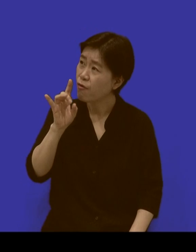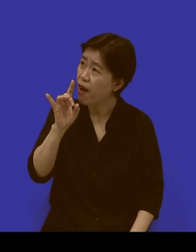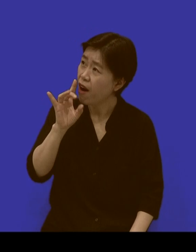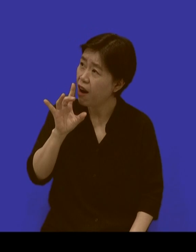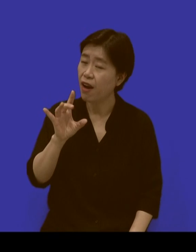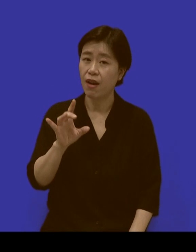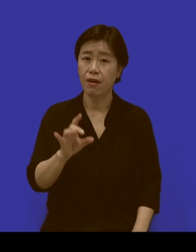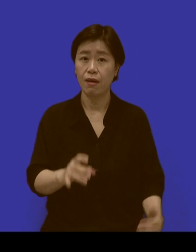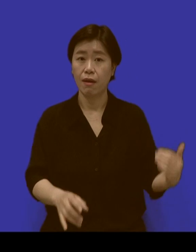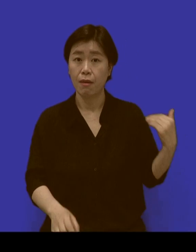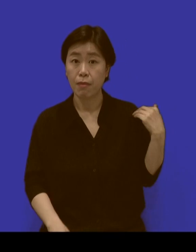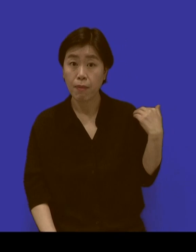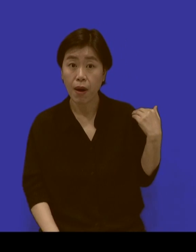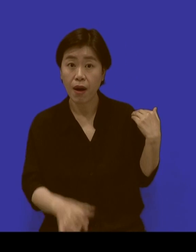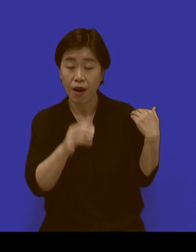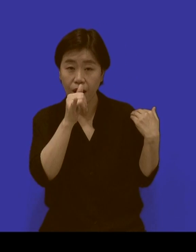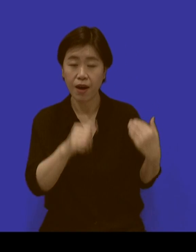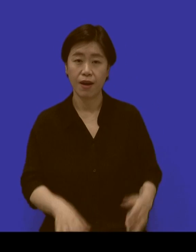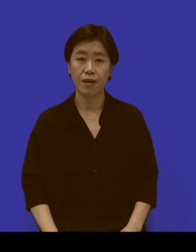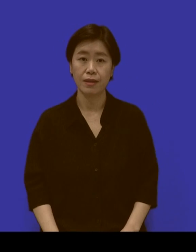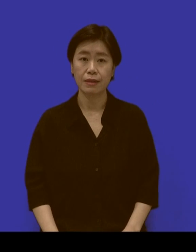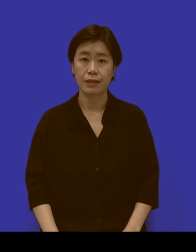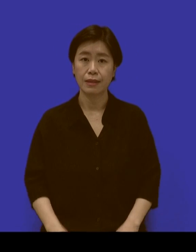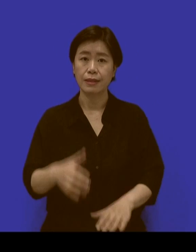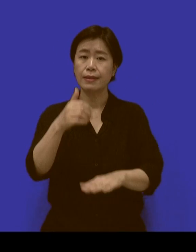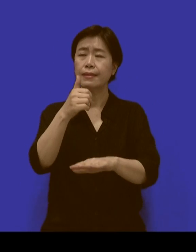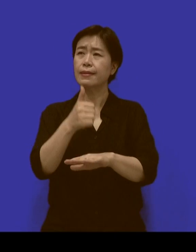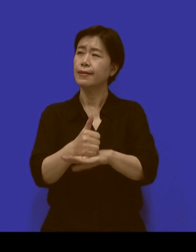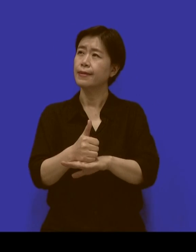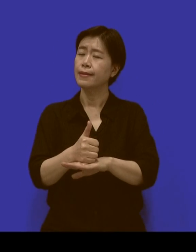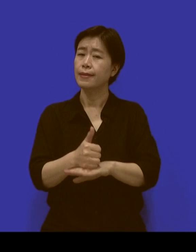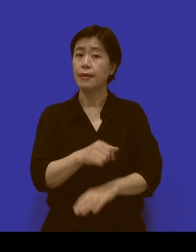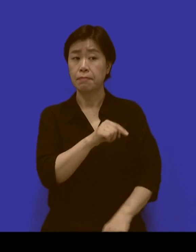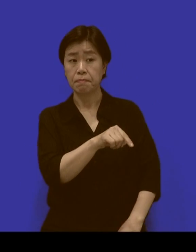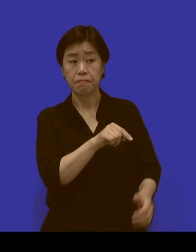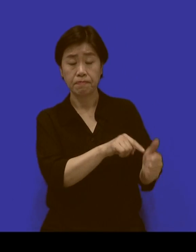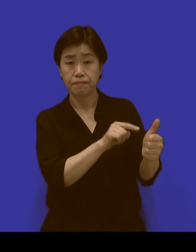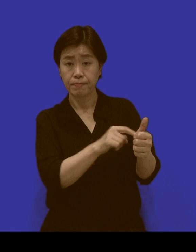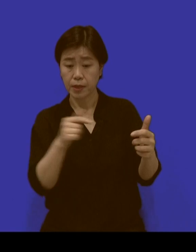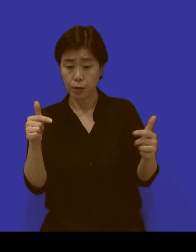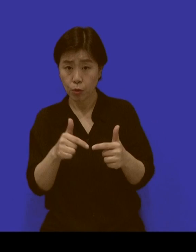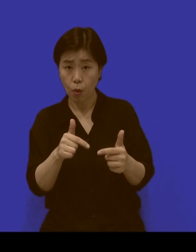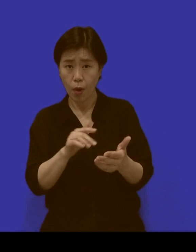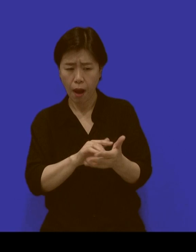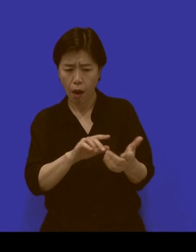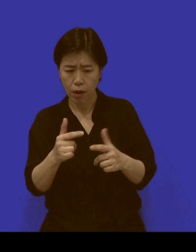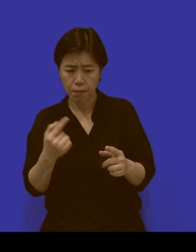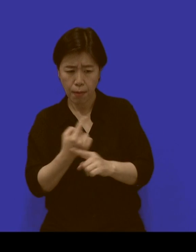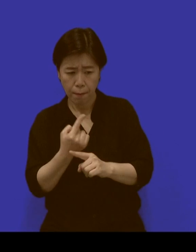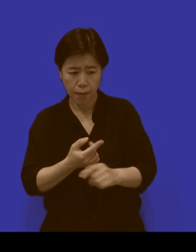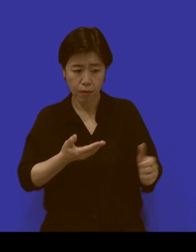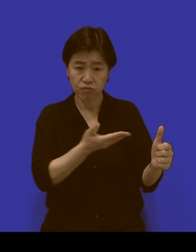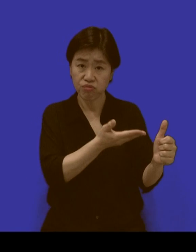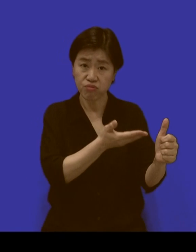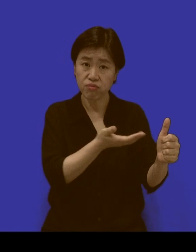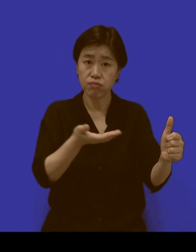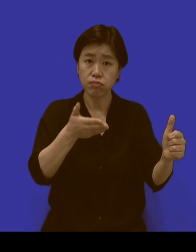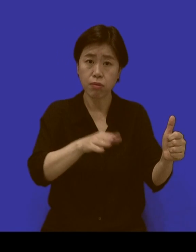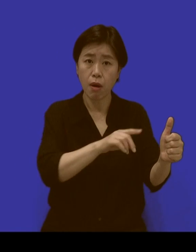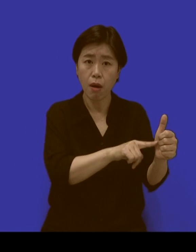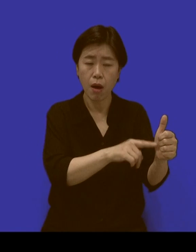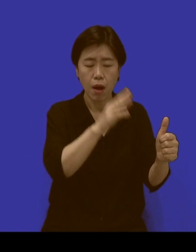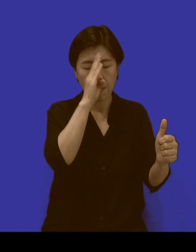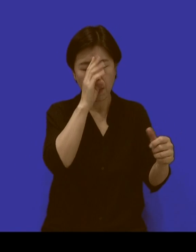이분이 결국은 제가 여러 가지 치료법으로 치료했음에도 불구하고 상태가 안 좋아져서 예. 이제